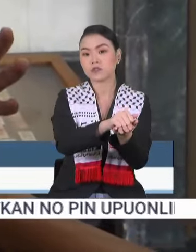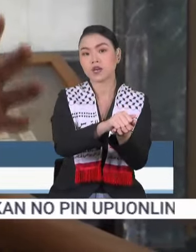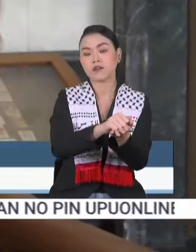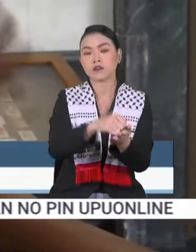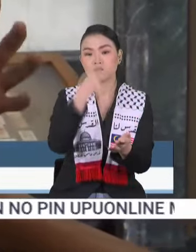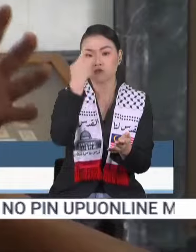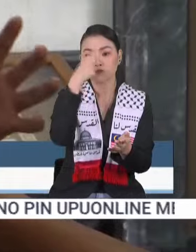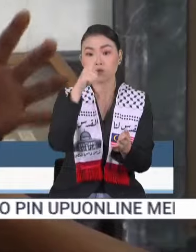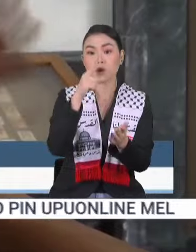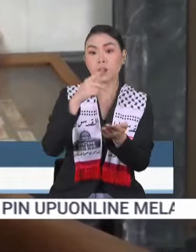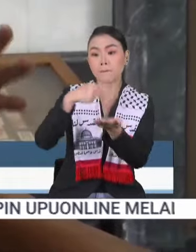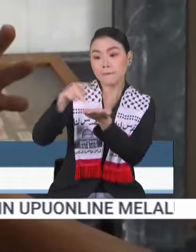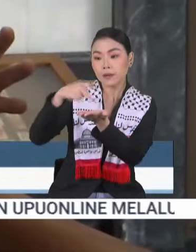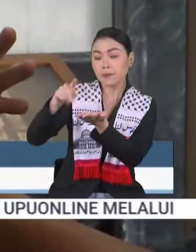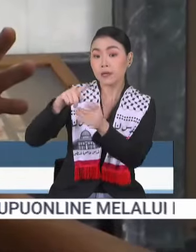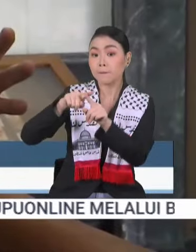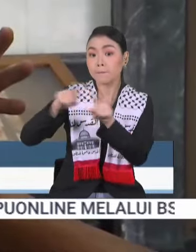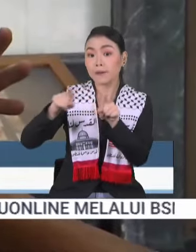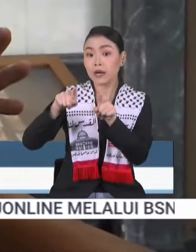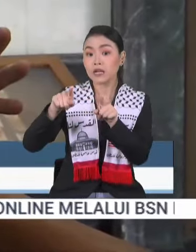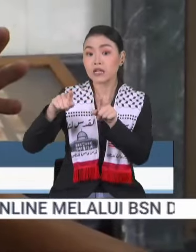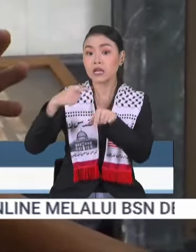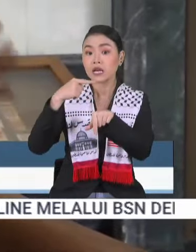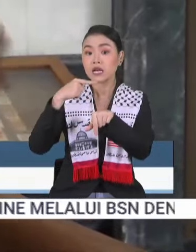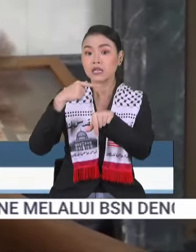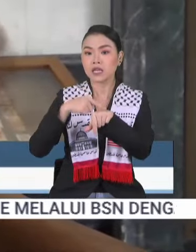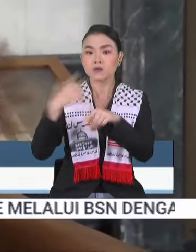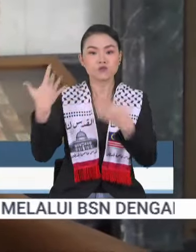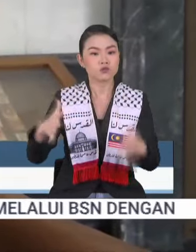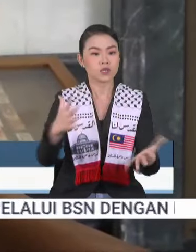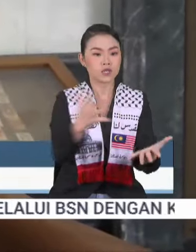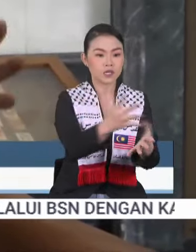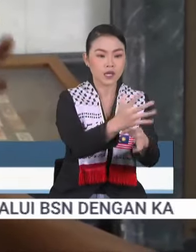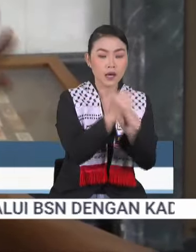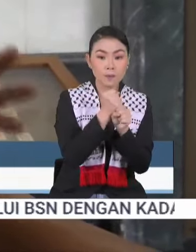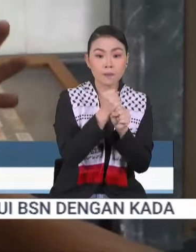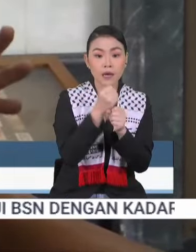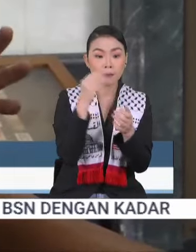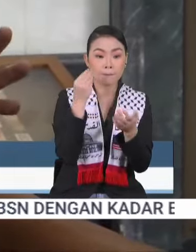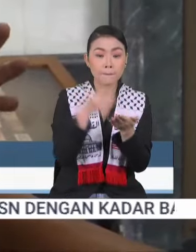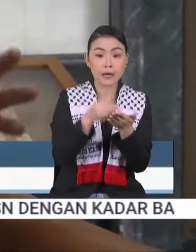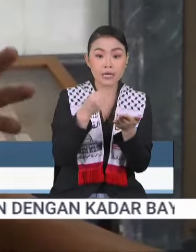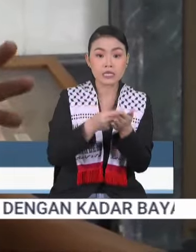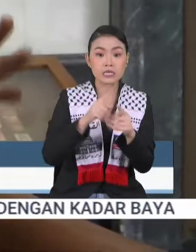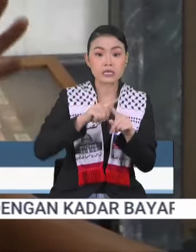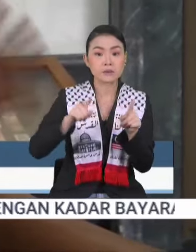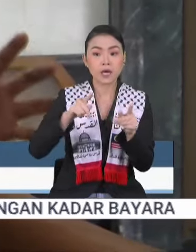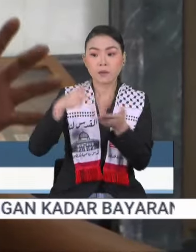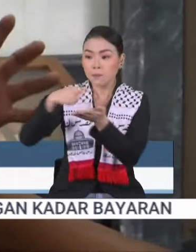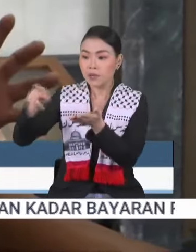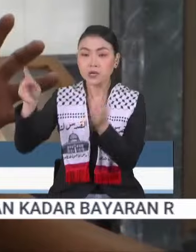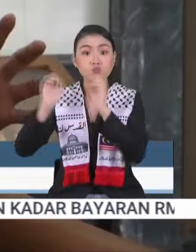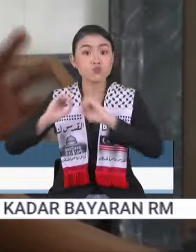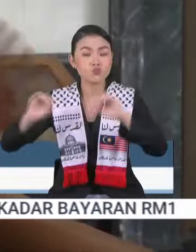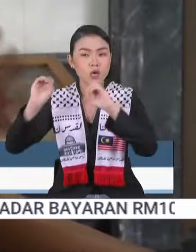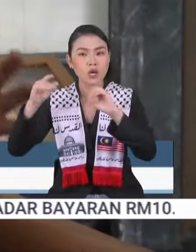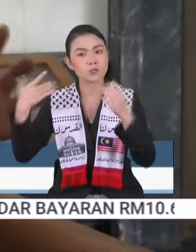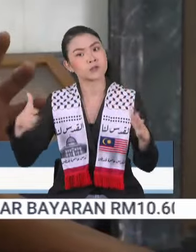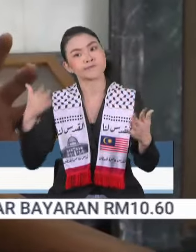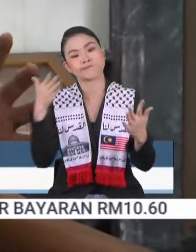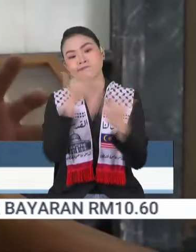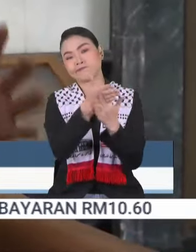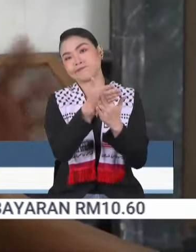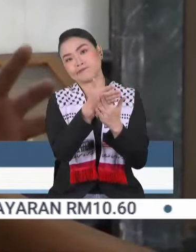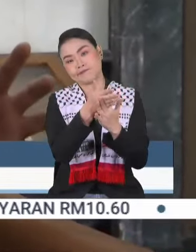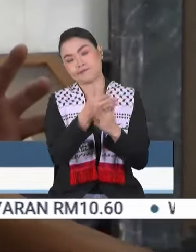dibelanjakan tetapi apabila duit itu tidak dibelanjakan ia sudah mengganggu cash flow pihak kerajaan